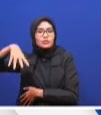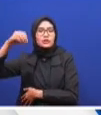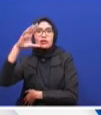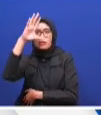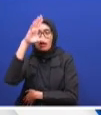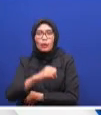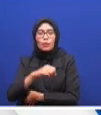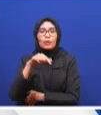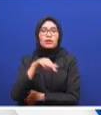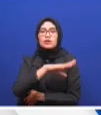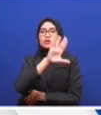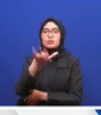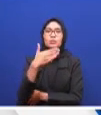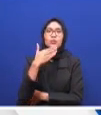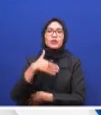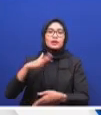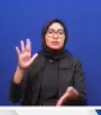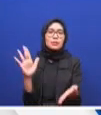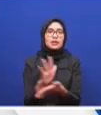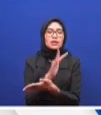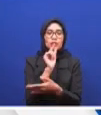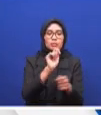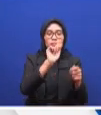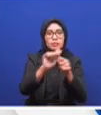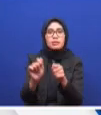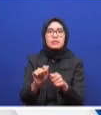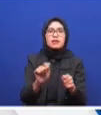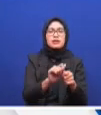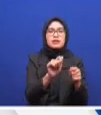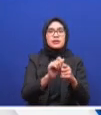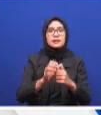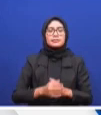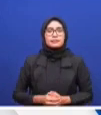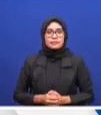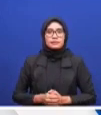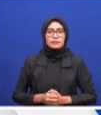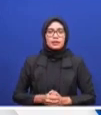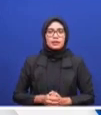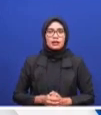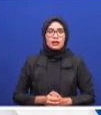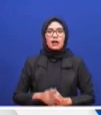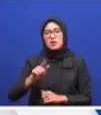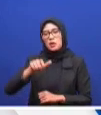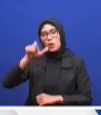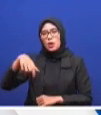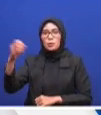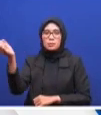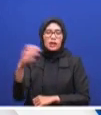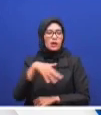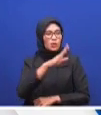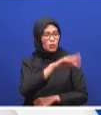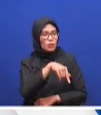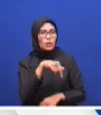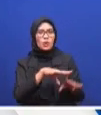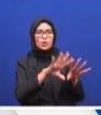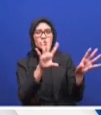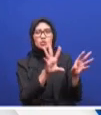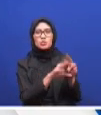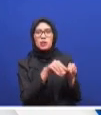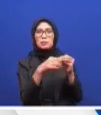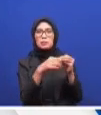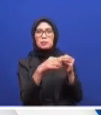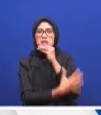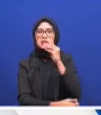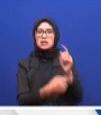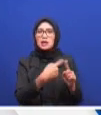besar ada satu provinsi tetangga saya waktu dibandingkan loh ini kok malah nambah duitnya lebih banyak penduduknya dikit malah